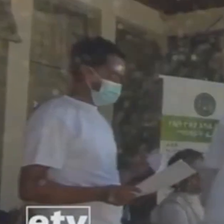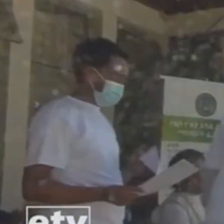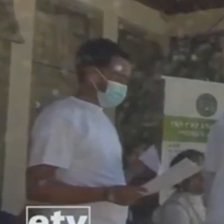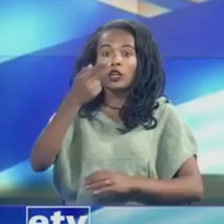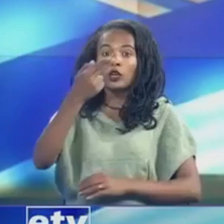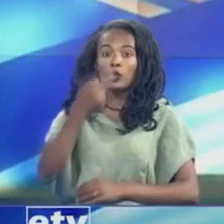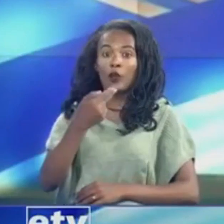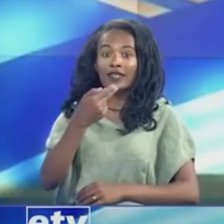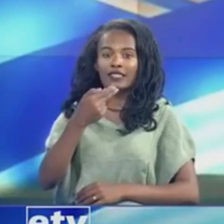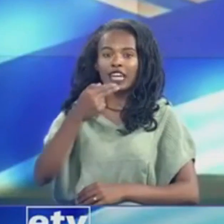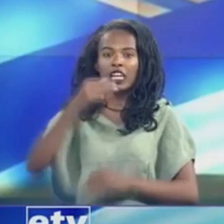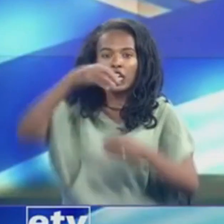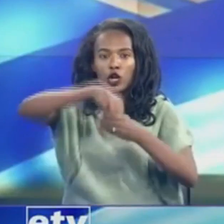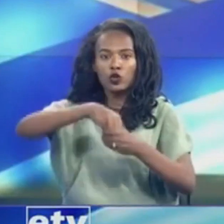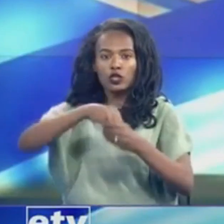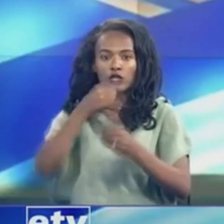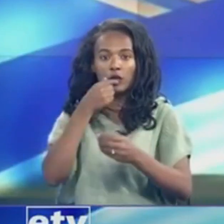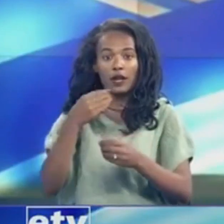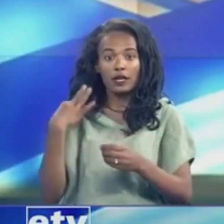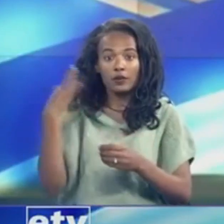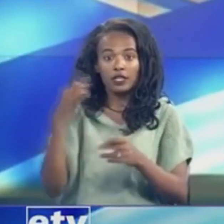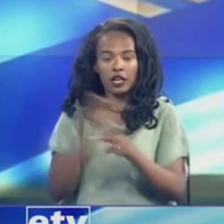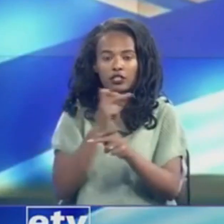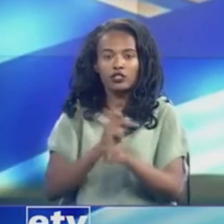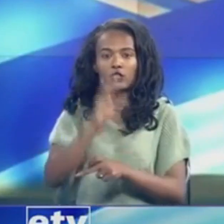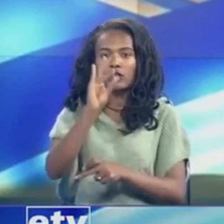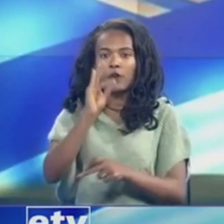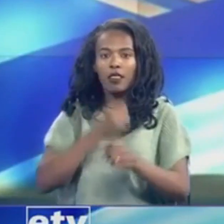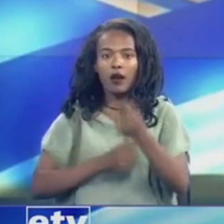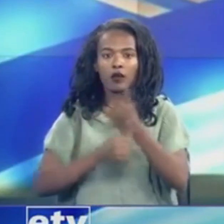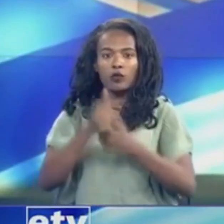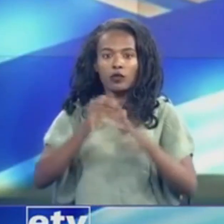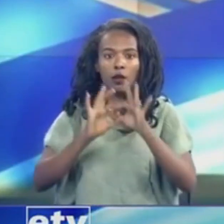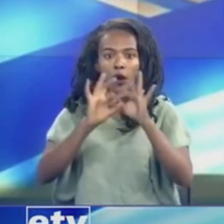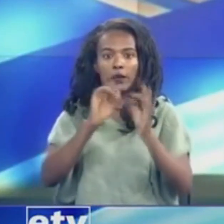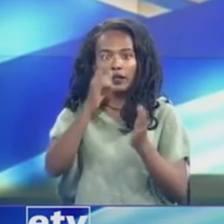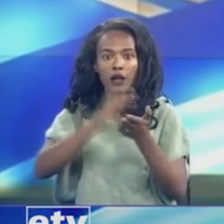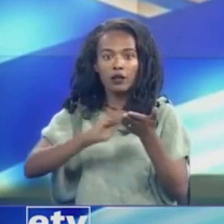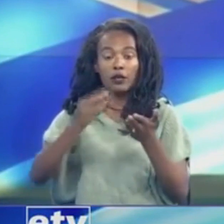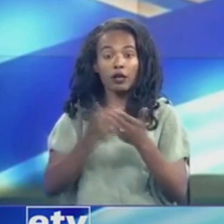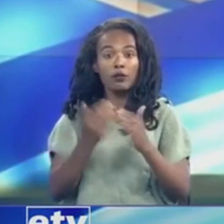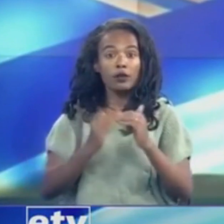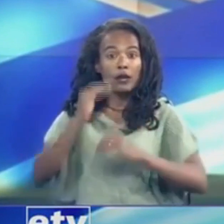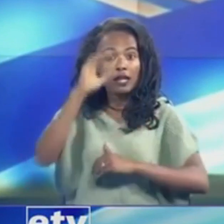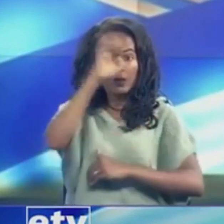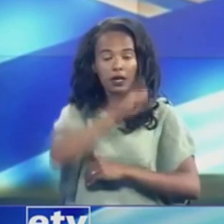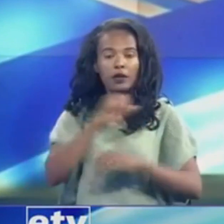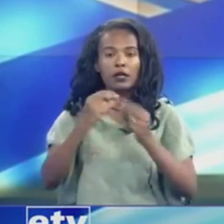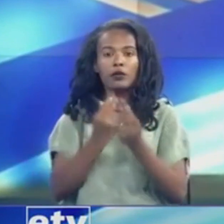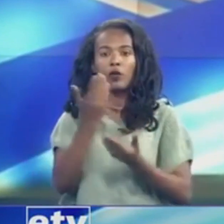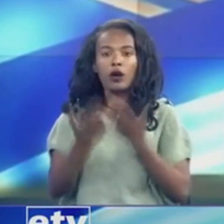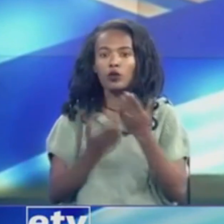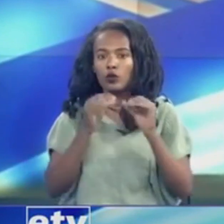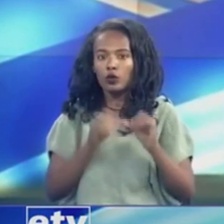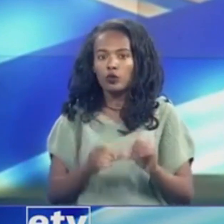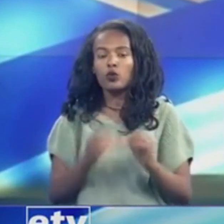ሂዩማኒቲ ኤንድ ኢንክሉዥን የተባለ ግብረ-ሰናይ ድርጅት ለሰባት አካል ጉዳተኛ ማኅበራት ከአንድ ሚሊየን ብር በላይ የሚገመት ለቢሮ አገልግሎት